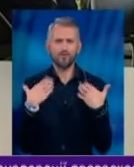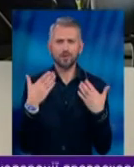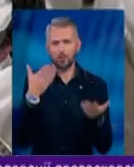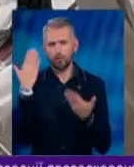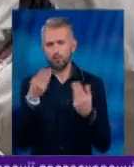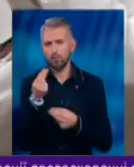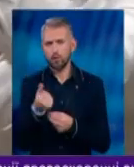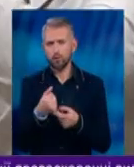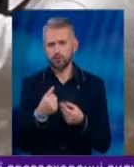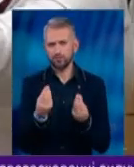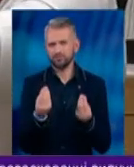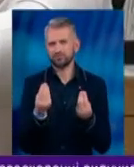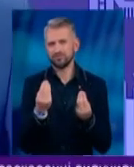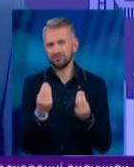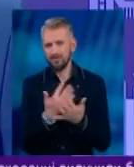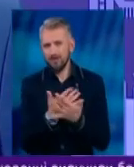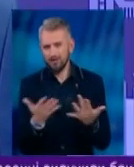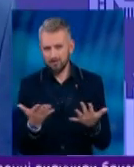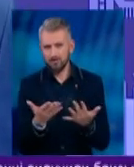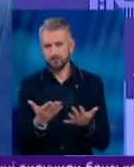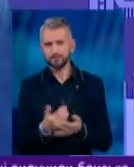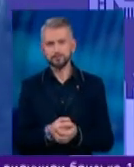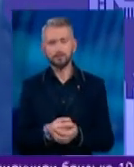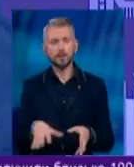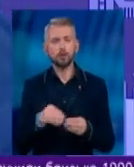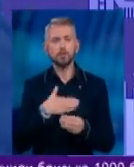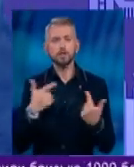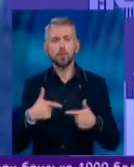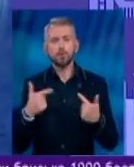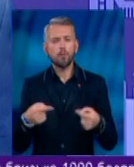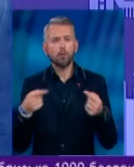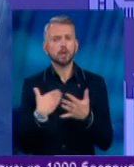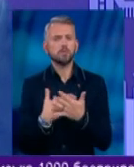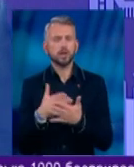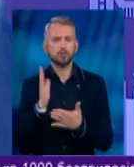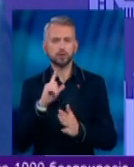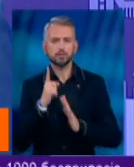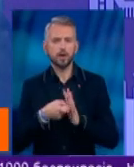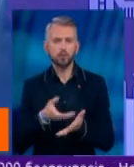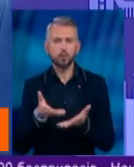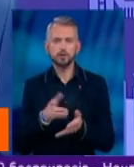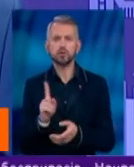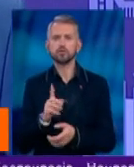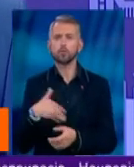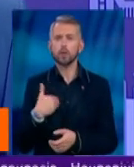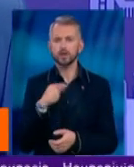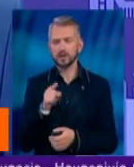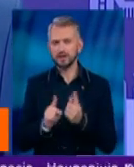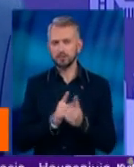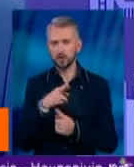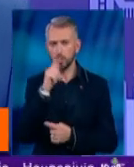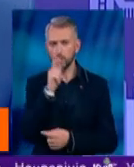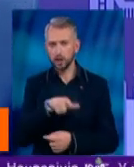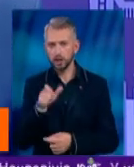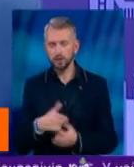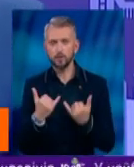розваги чи покупку предметів розкоші. Разом із нашими гостями на конкретних прикладах намагатимемося з'ясувати, чим корисні ці зміни для